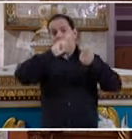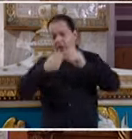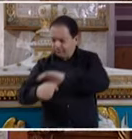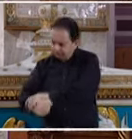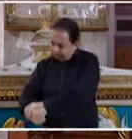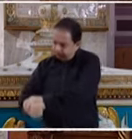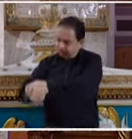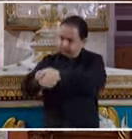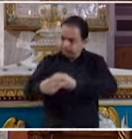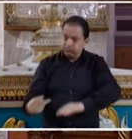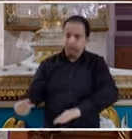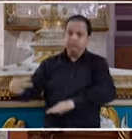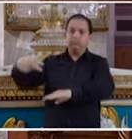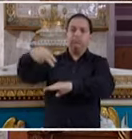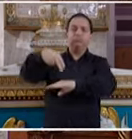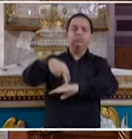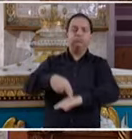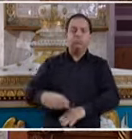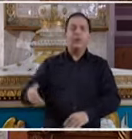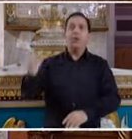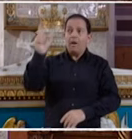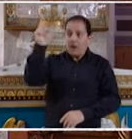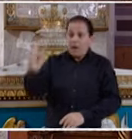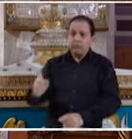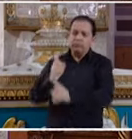πεσόντας προς τον βοή.